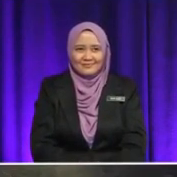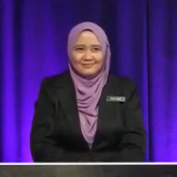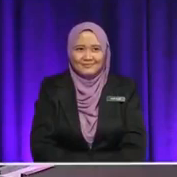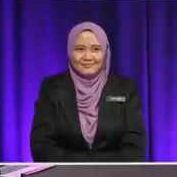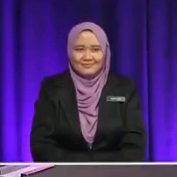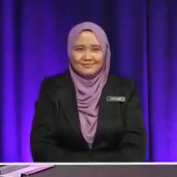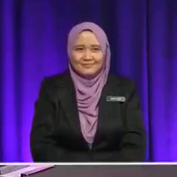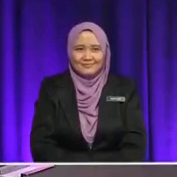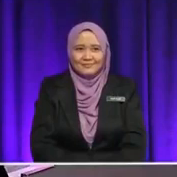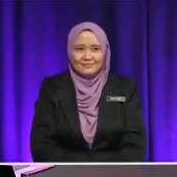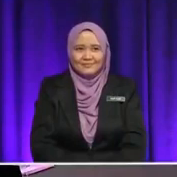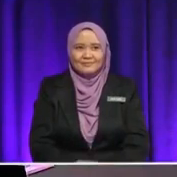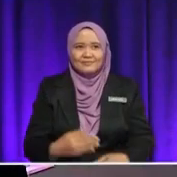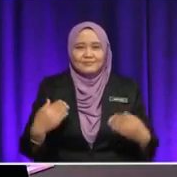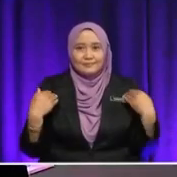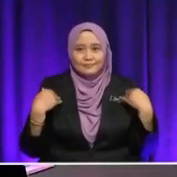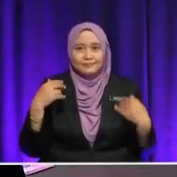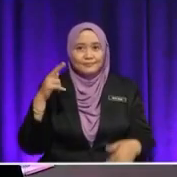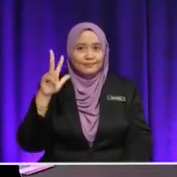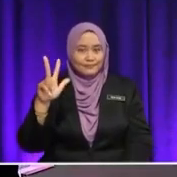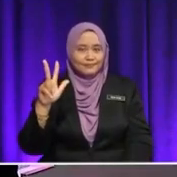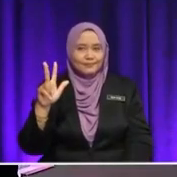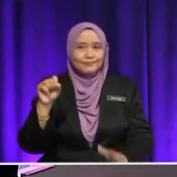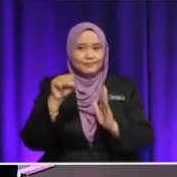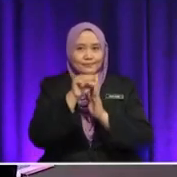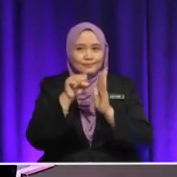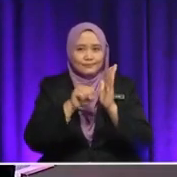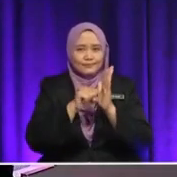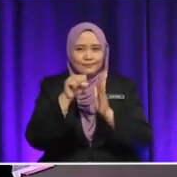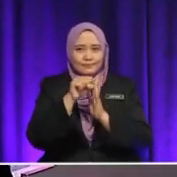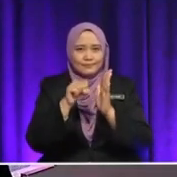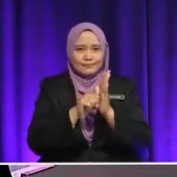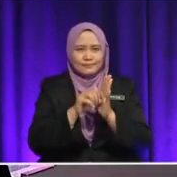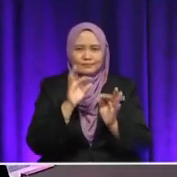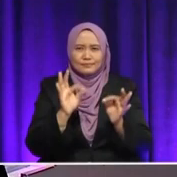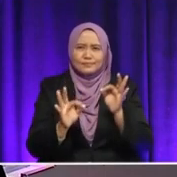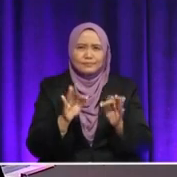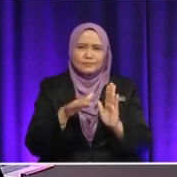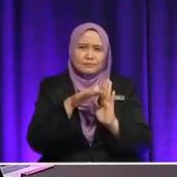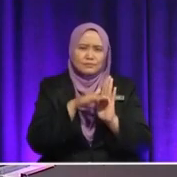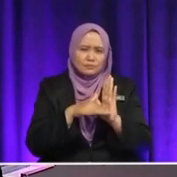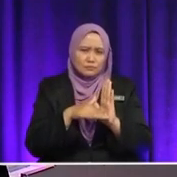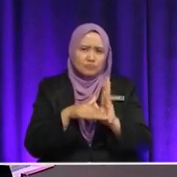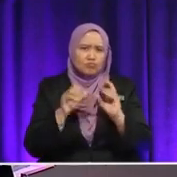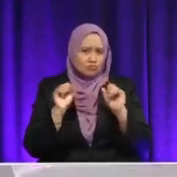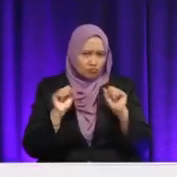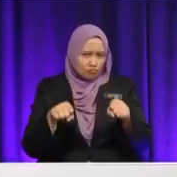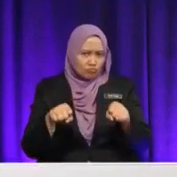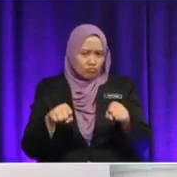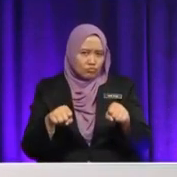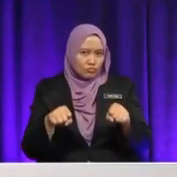di sini ada tiga syarat menjadi pemutih Aceh jikalau kurang salah satu agak-agak layak atau tidak